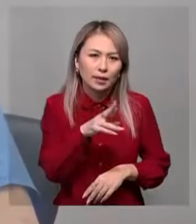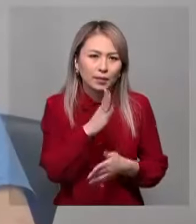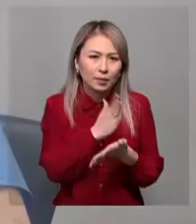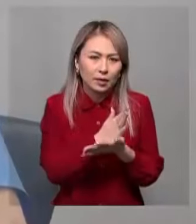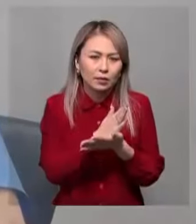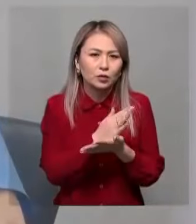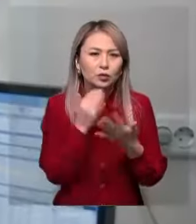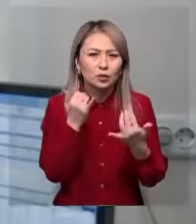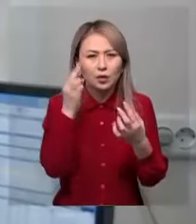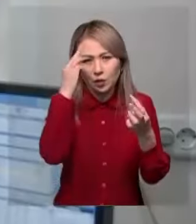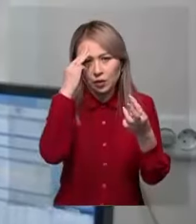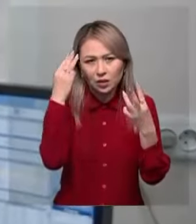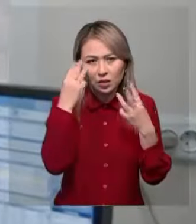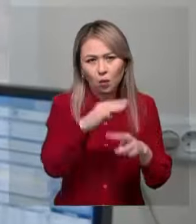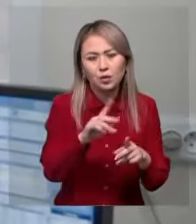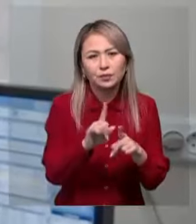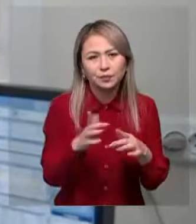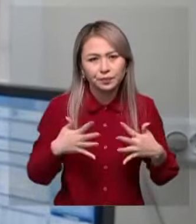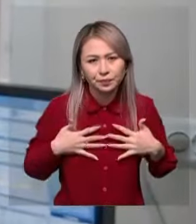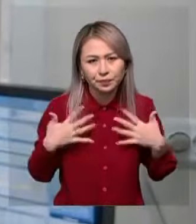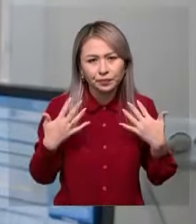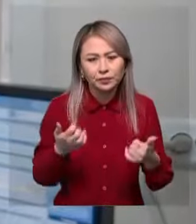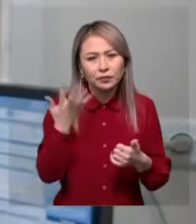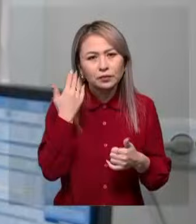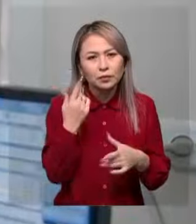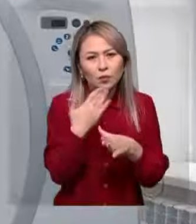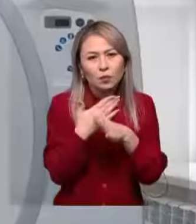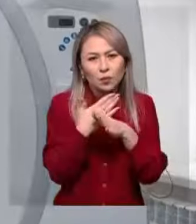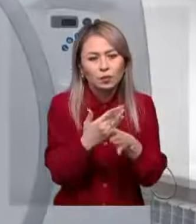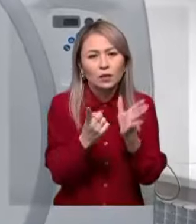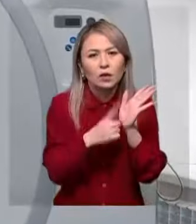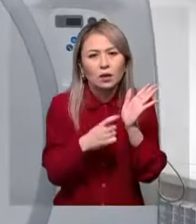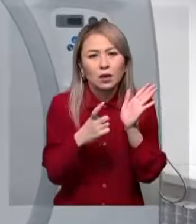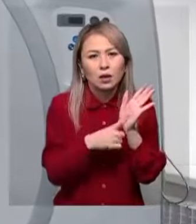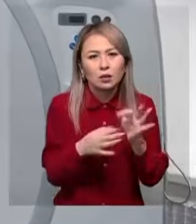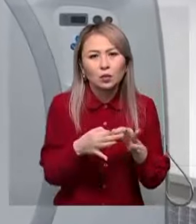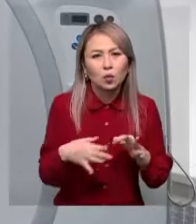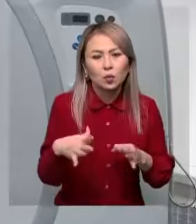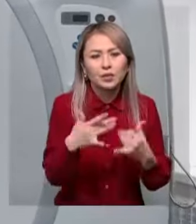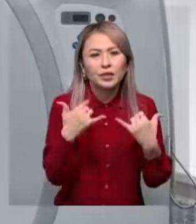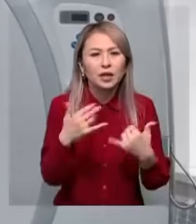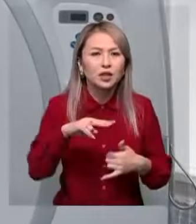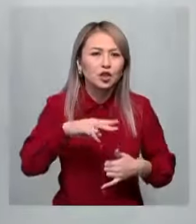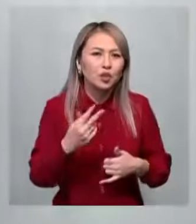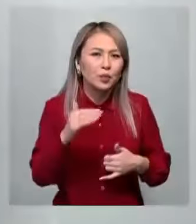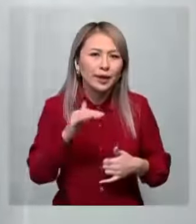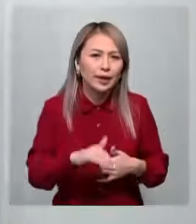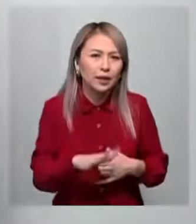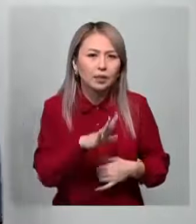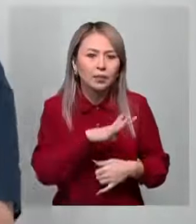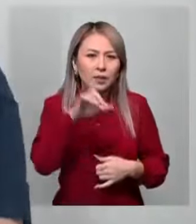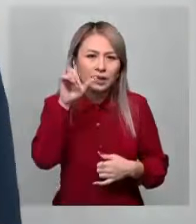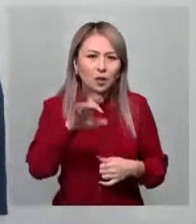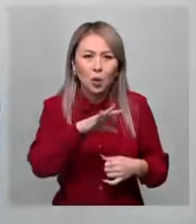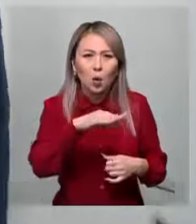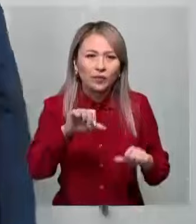жабдықталған. Заманауи құрылғы сәуленің сау ағзаға тигізер әсерін барынша төмендетеді. Еске салса, Қарағанды облысында қазір 22